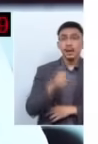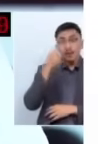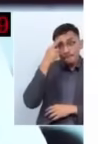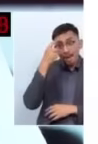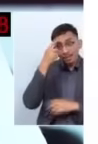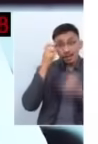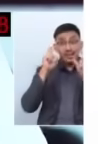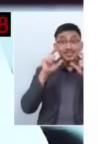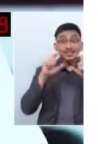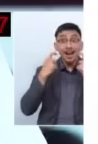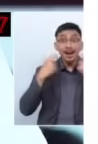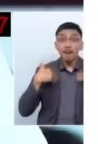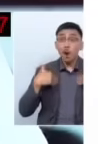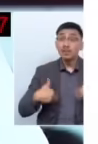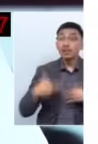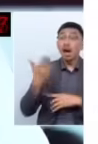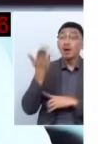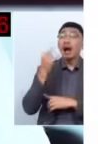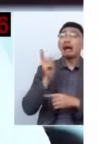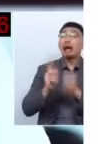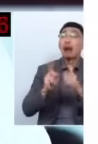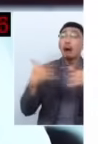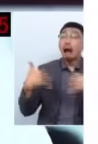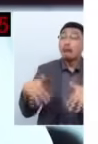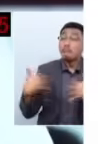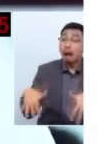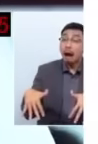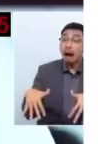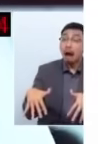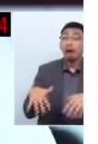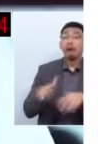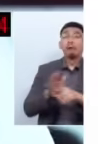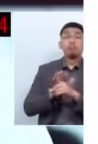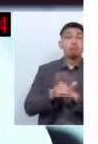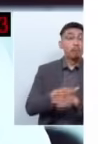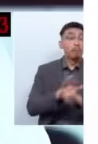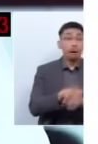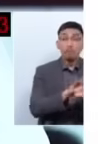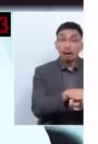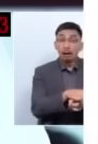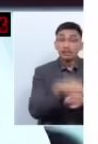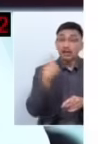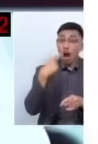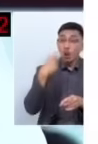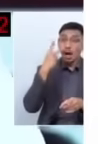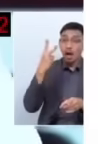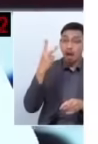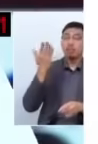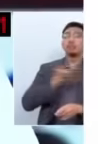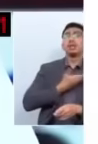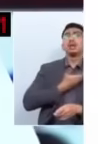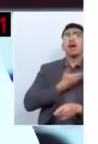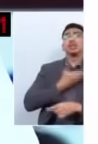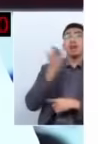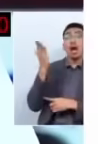nih bagian dari kekuasaannya. Nasdem dan PKB kan masih bagian dari kekuasaan dukung Anies Caimin. Baik. Bagian besar dari kekuasaan